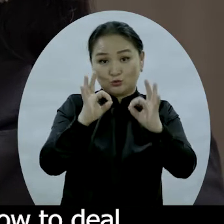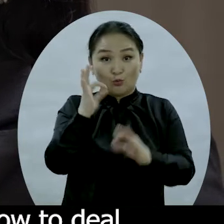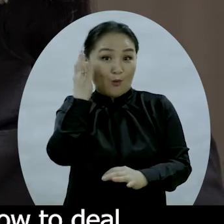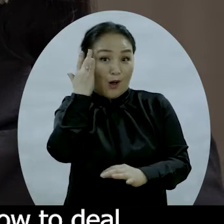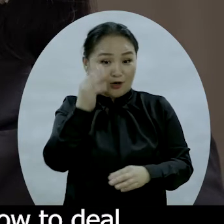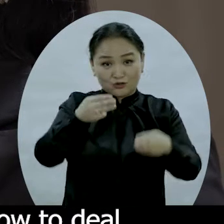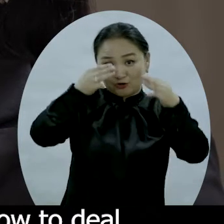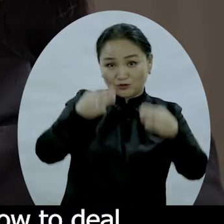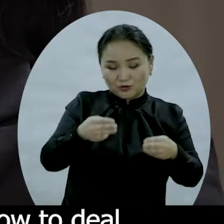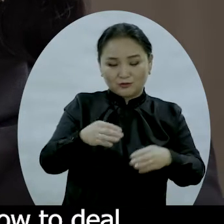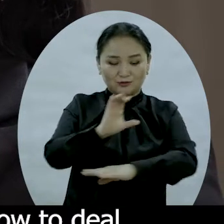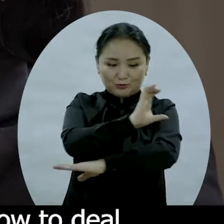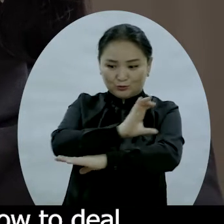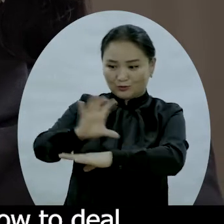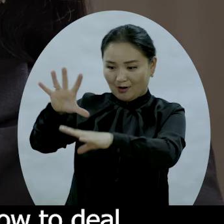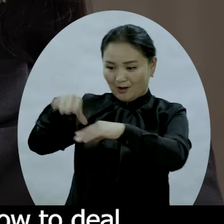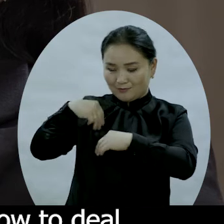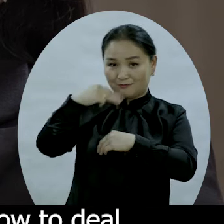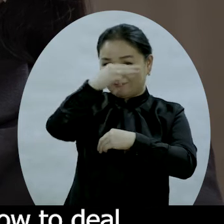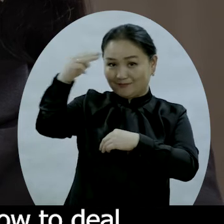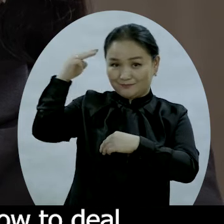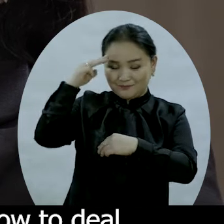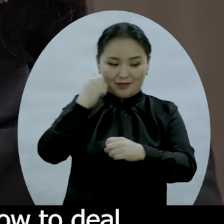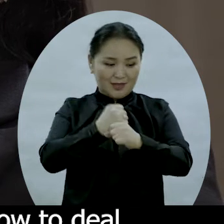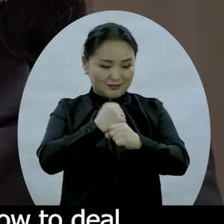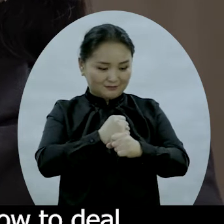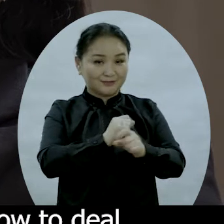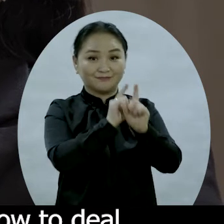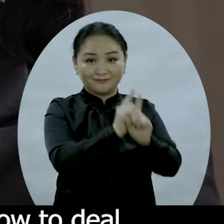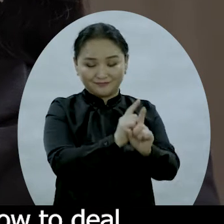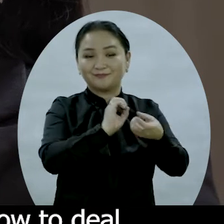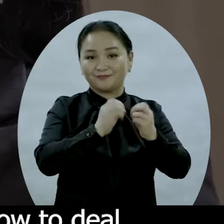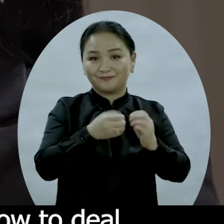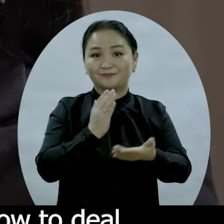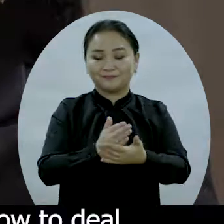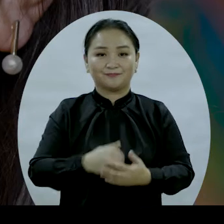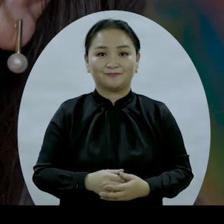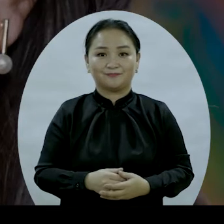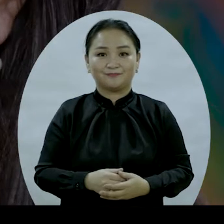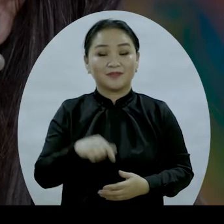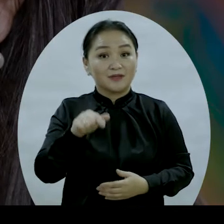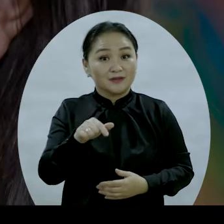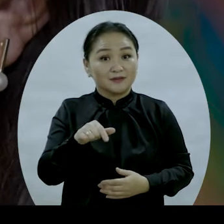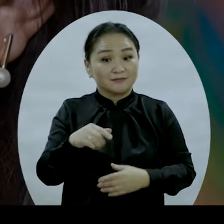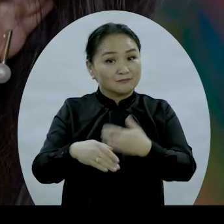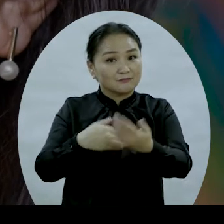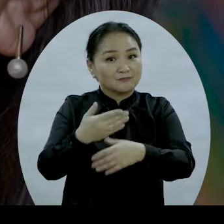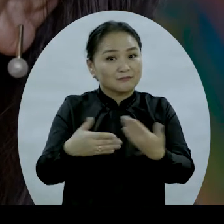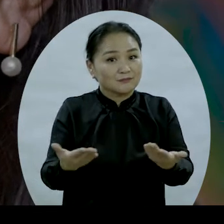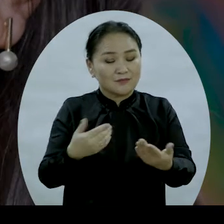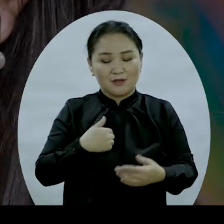эрүүлэр шийдэх талаар бол одоо тус сургалтаар олж авсан мэдтгүүн ажлын байран дээр бол хэрэгжүүлээ ажиллаж байна. Ингэснээр